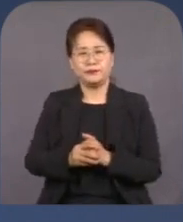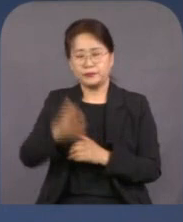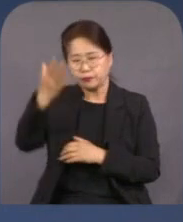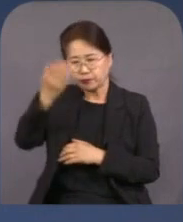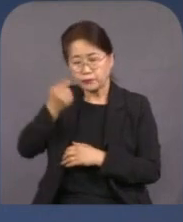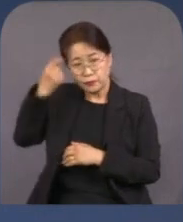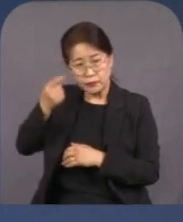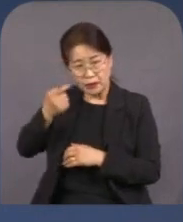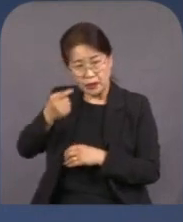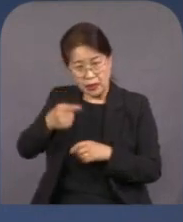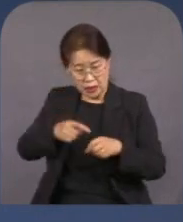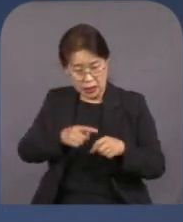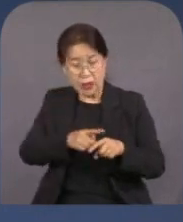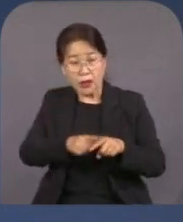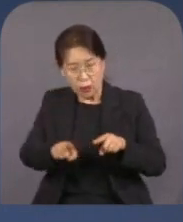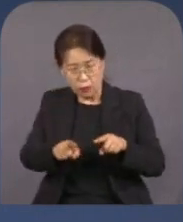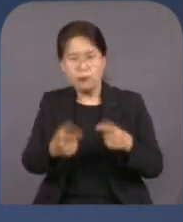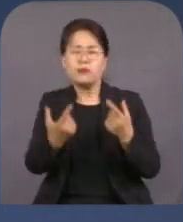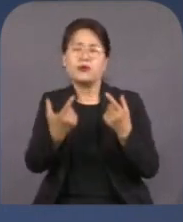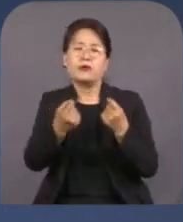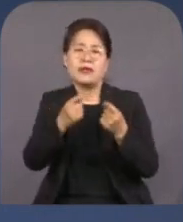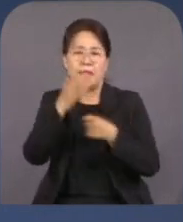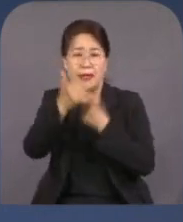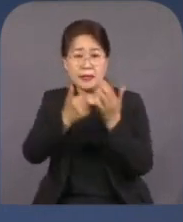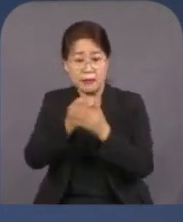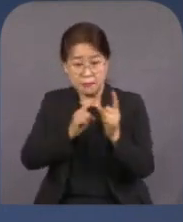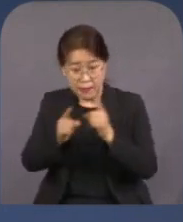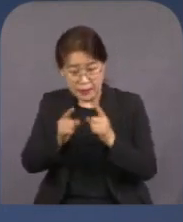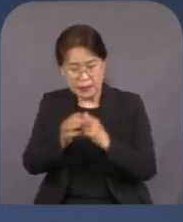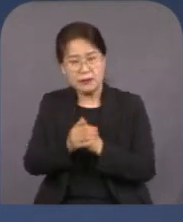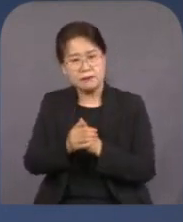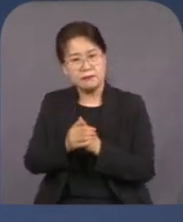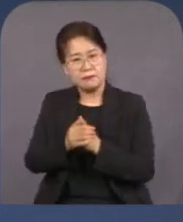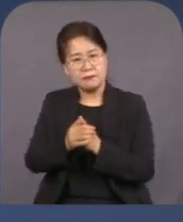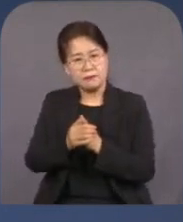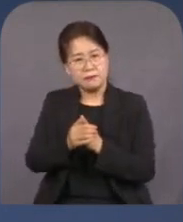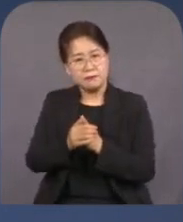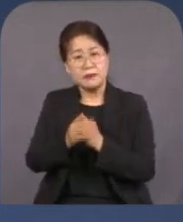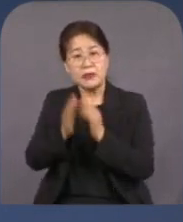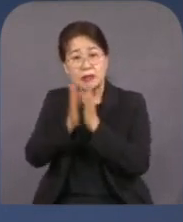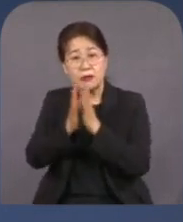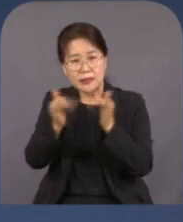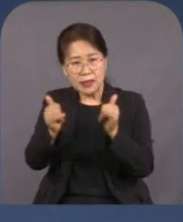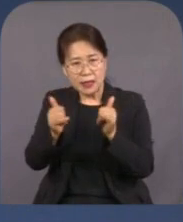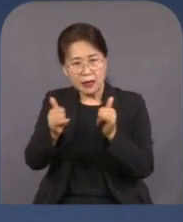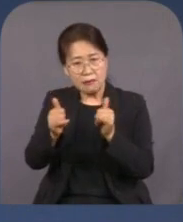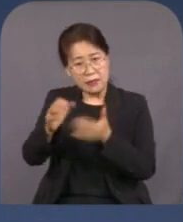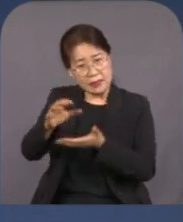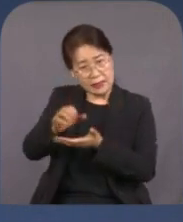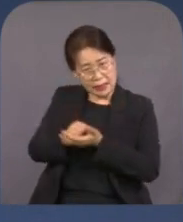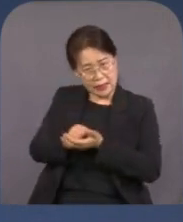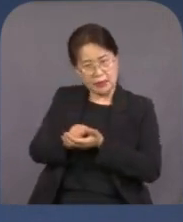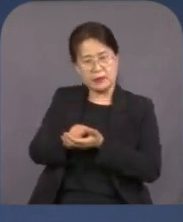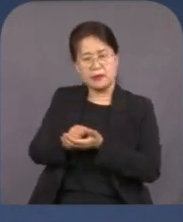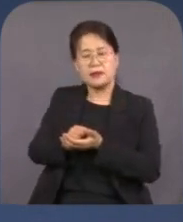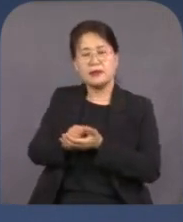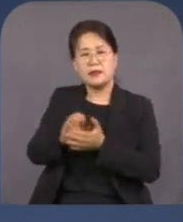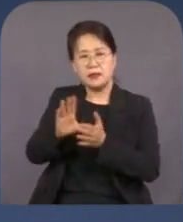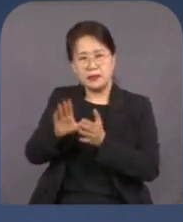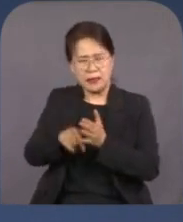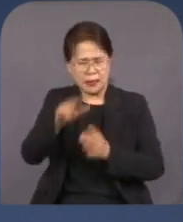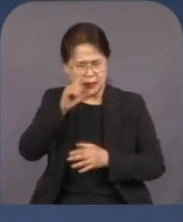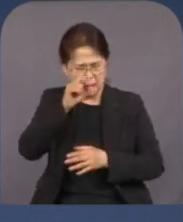성령의 검 곧 하나님의 말씀 역시 기도하는 자의 손에 들려질 때에 무딘 검이 아니라